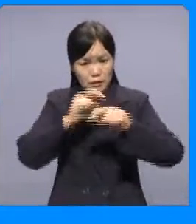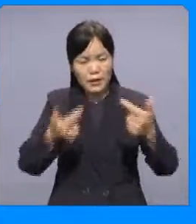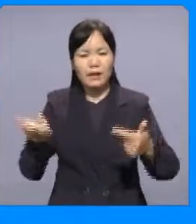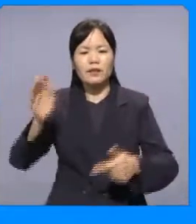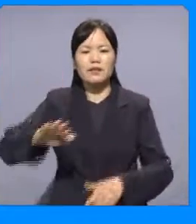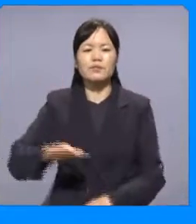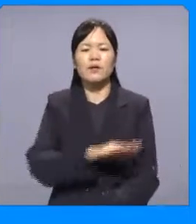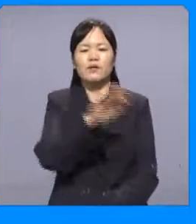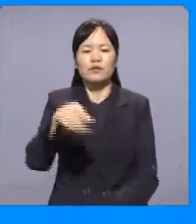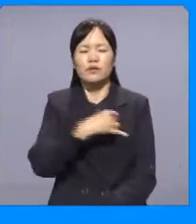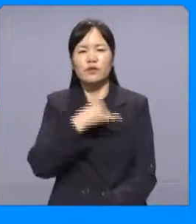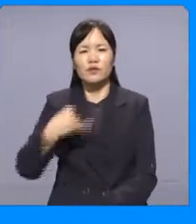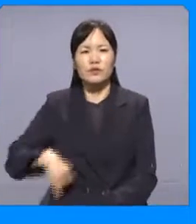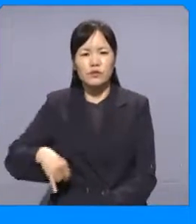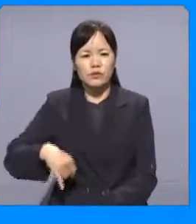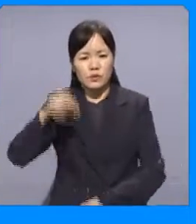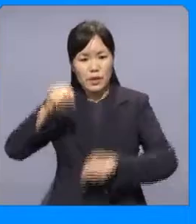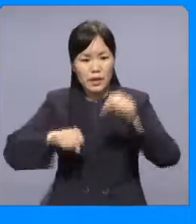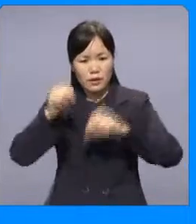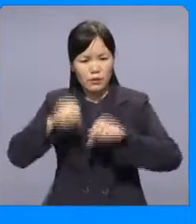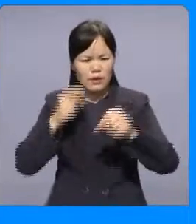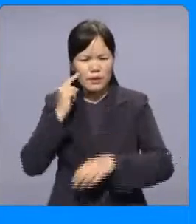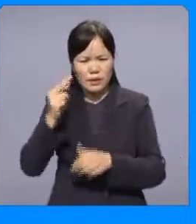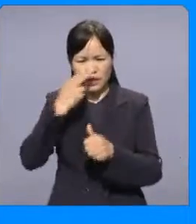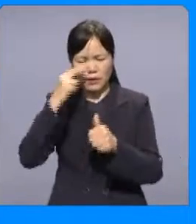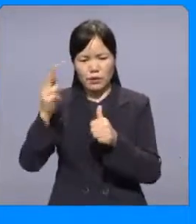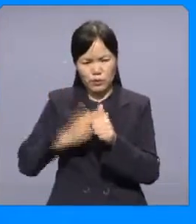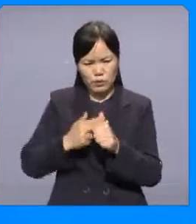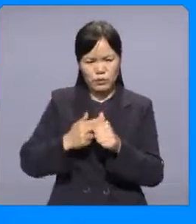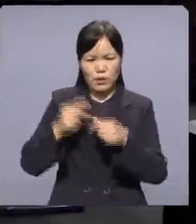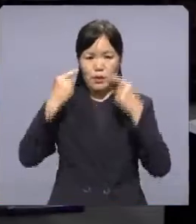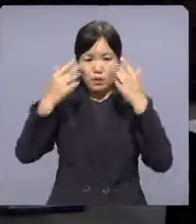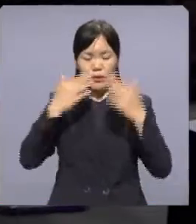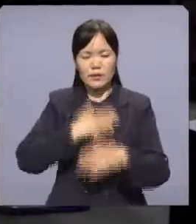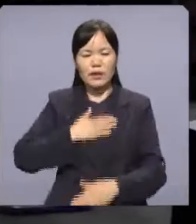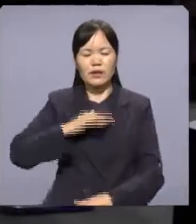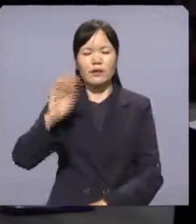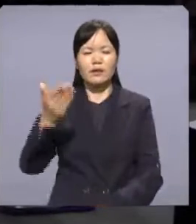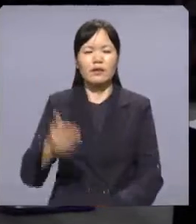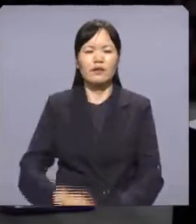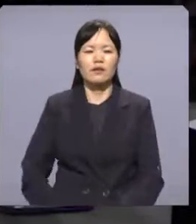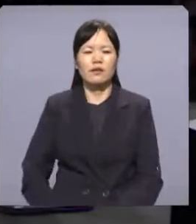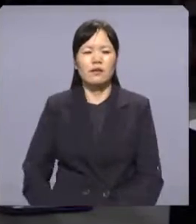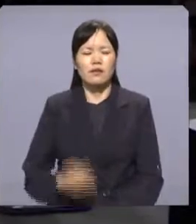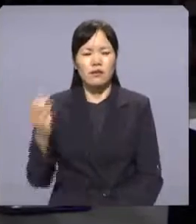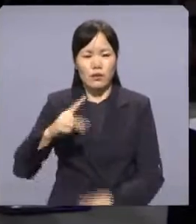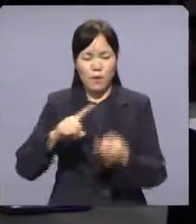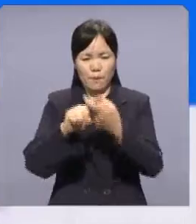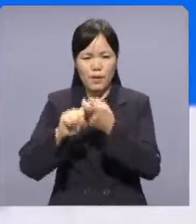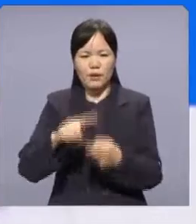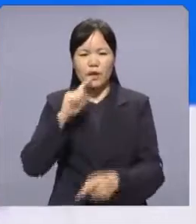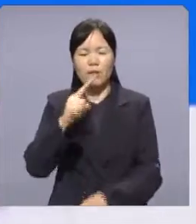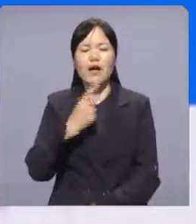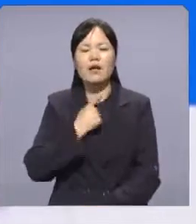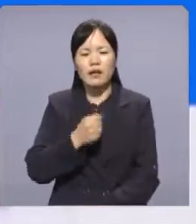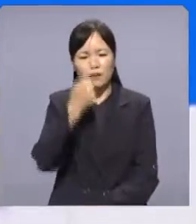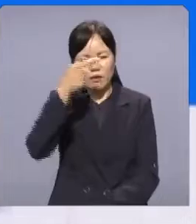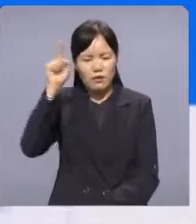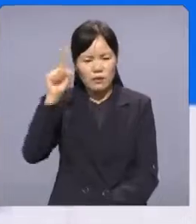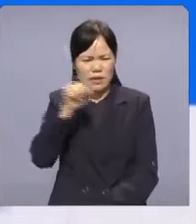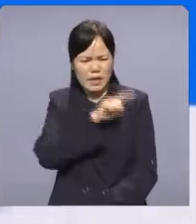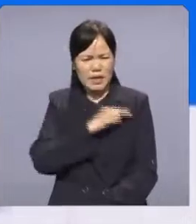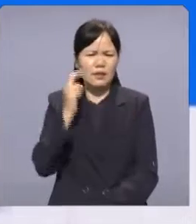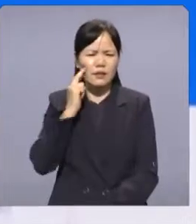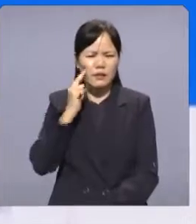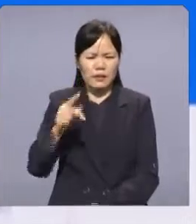but we must be clear-eyed about the serious challenges it represents. 또 파트너로 지칭했던 러시아를 가장